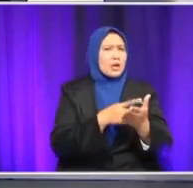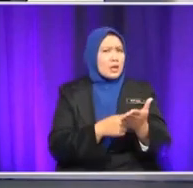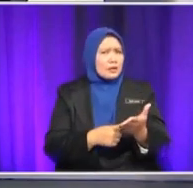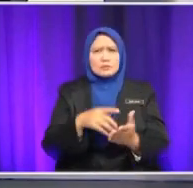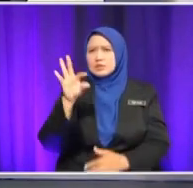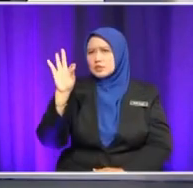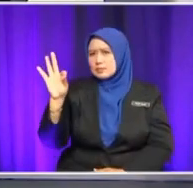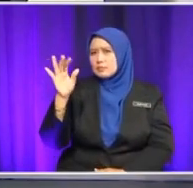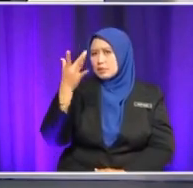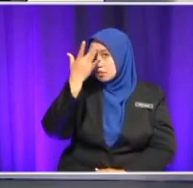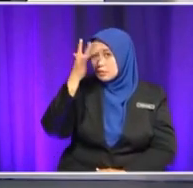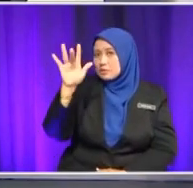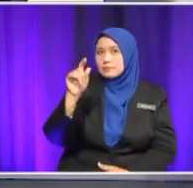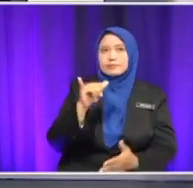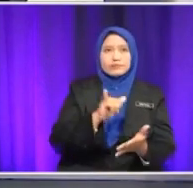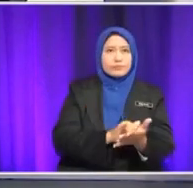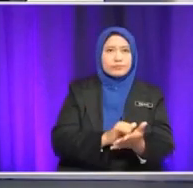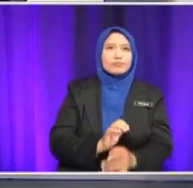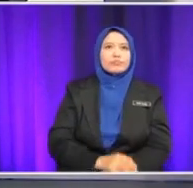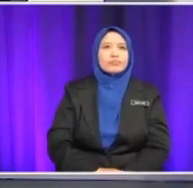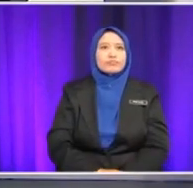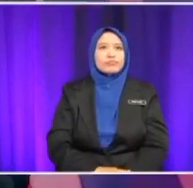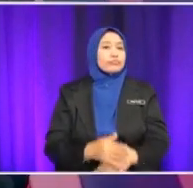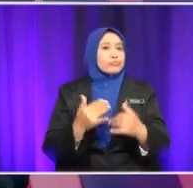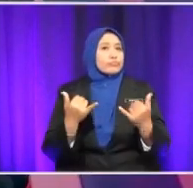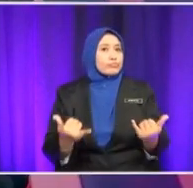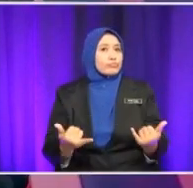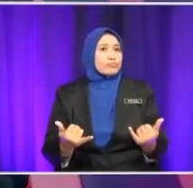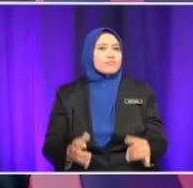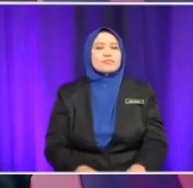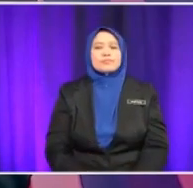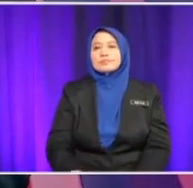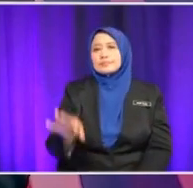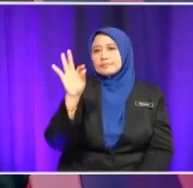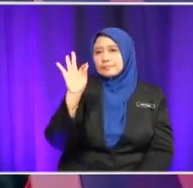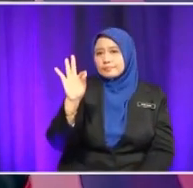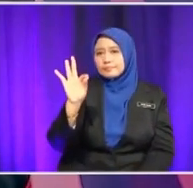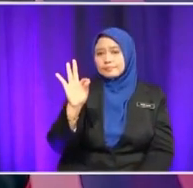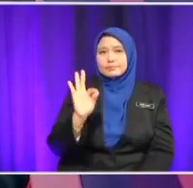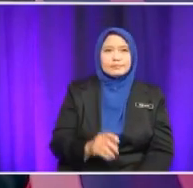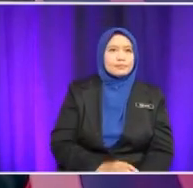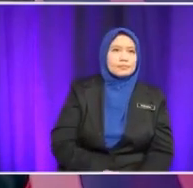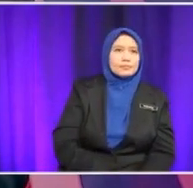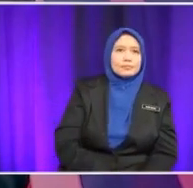di sini saya akan Dragon Oke ke-9 tersebut yang pertama